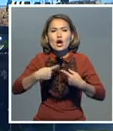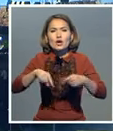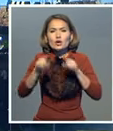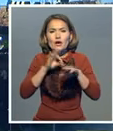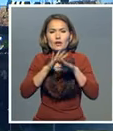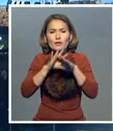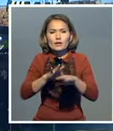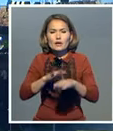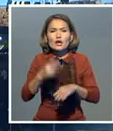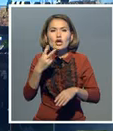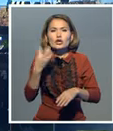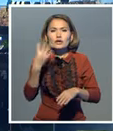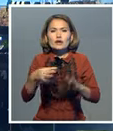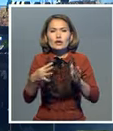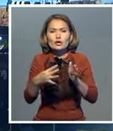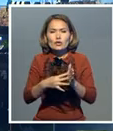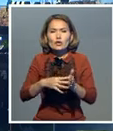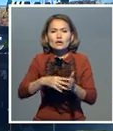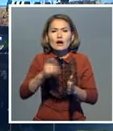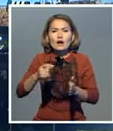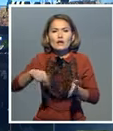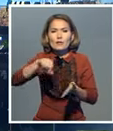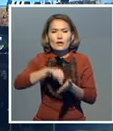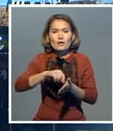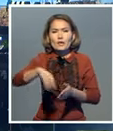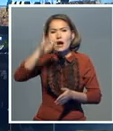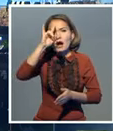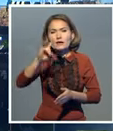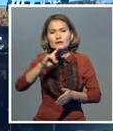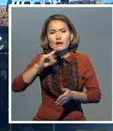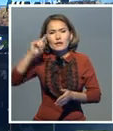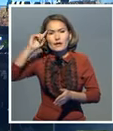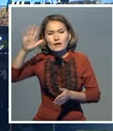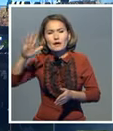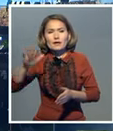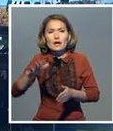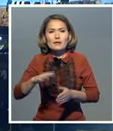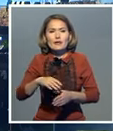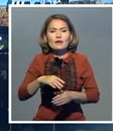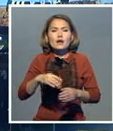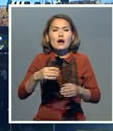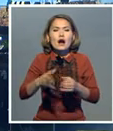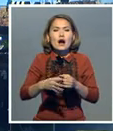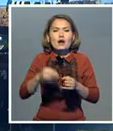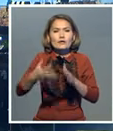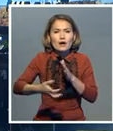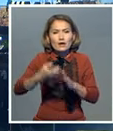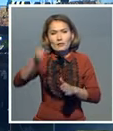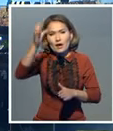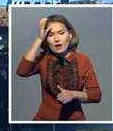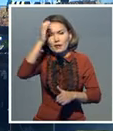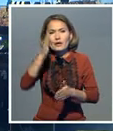жиынға түрлі елден 249 делегат қатысты. Олардың арасында еліміздің танымал археологы Зейнолла Самашев бастаған бірқатар ғалымдар да